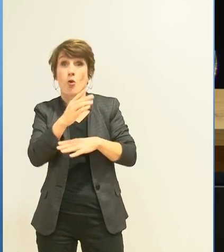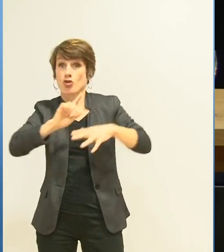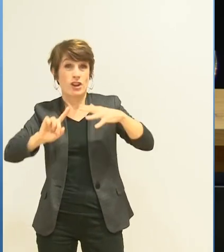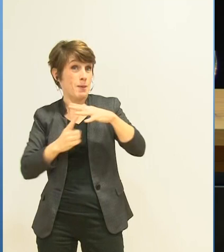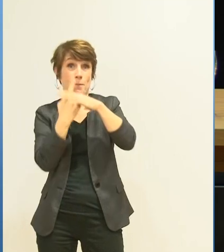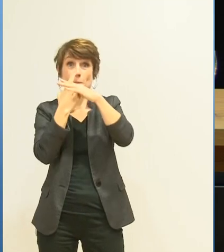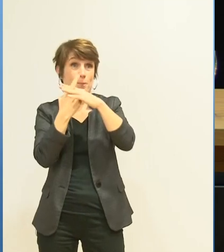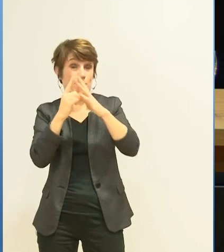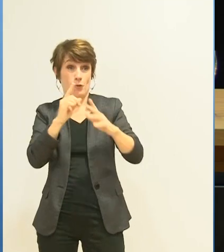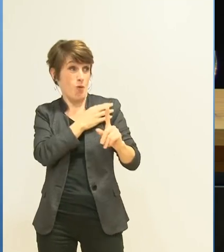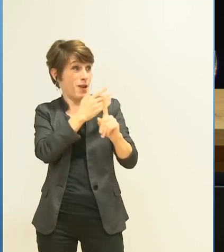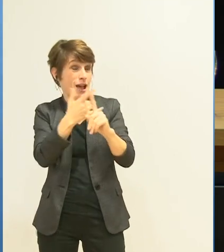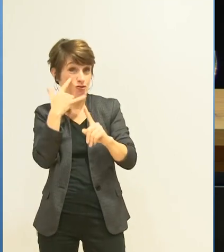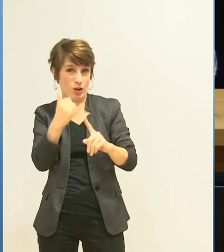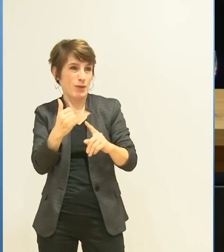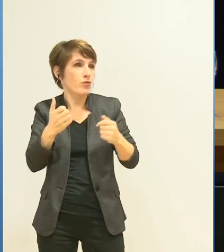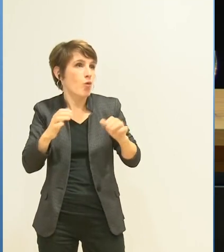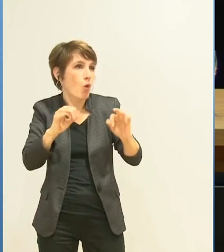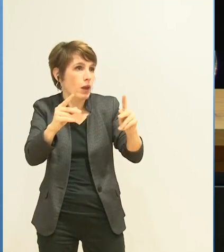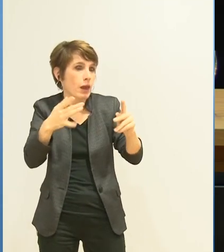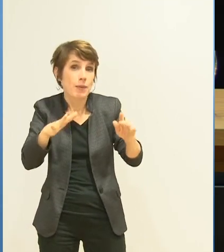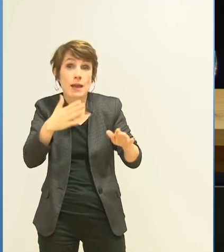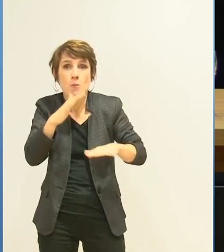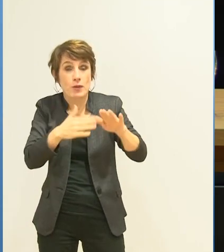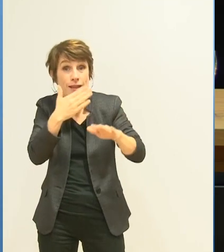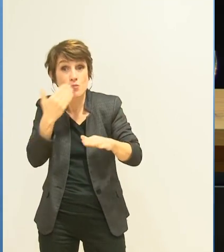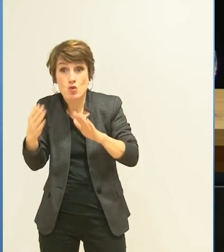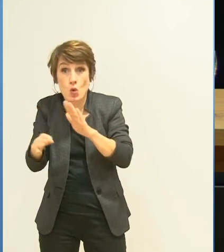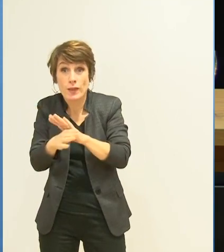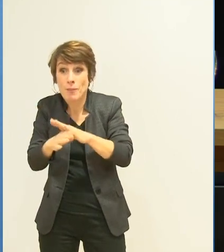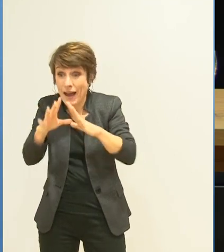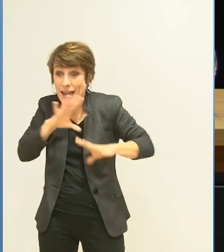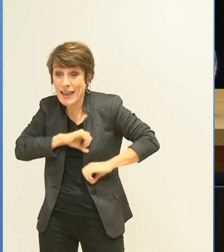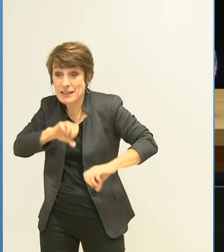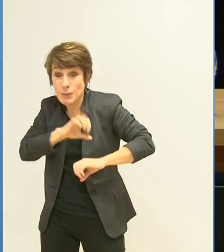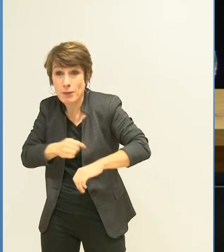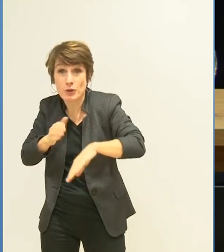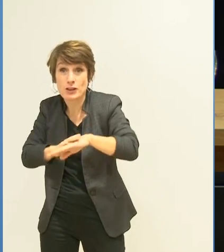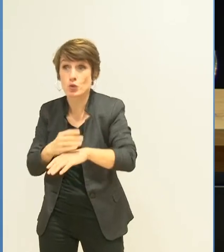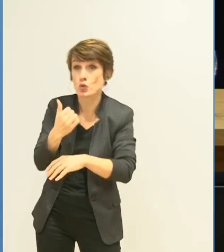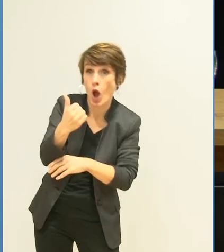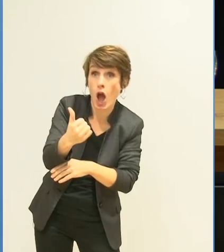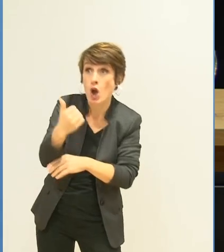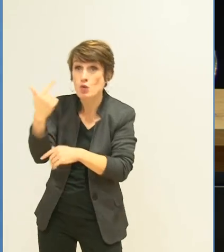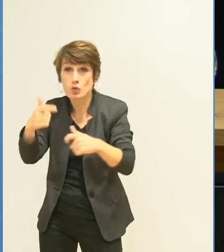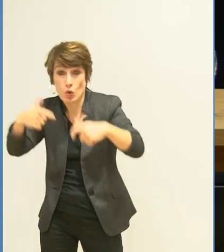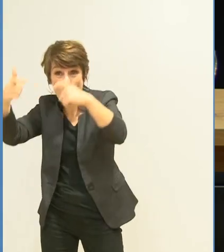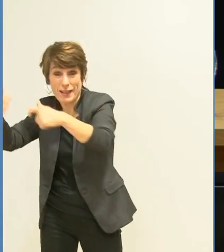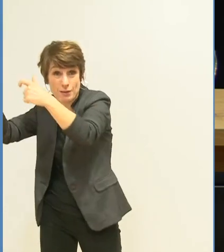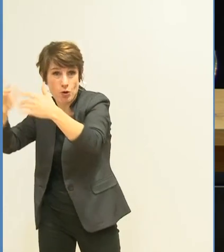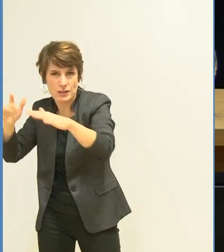savoir il aurait dû être expérimenté sur peu de biens au lieu d'une flopée de bien traités que leurs terrains